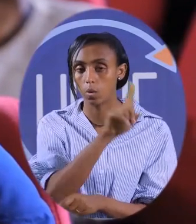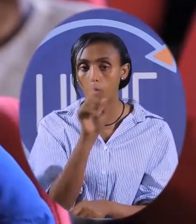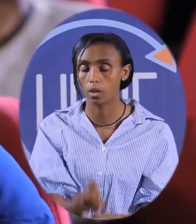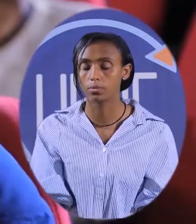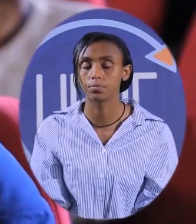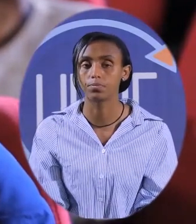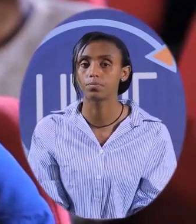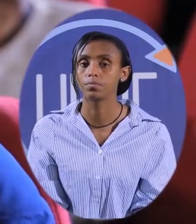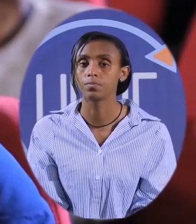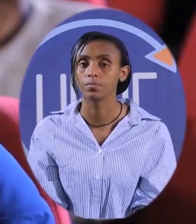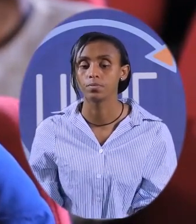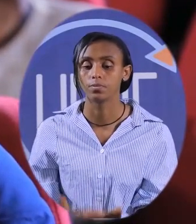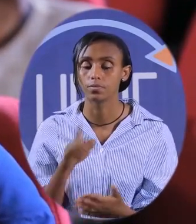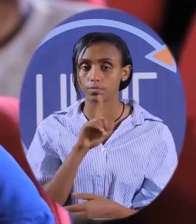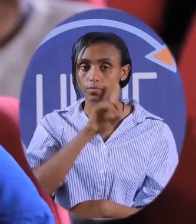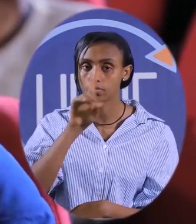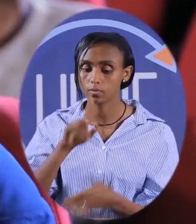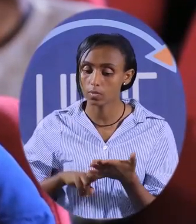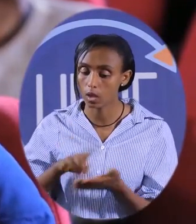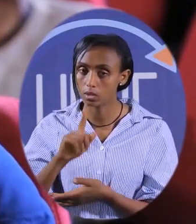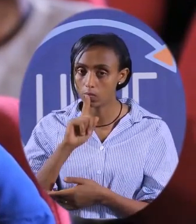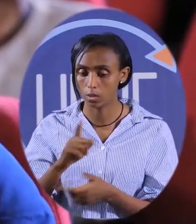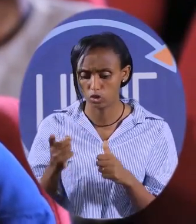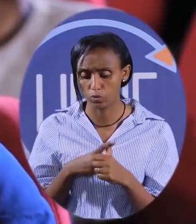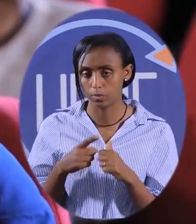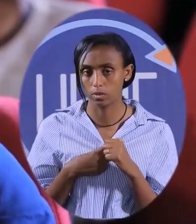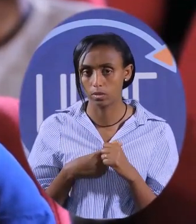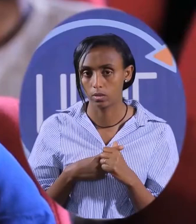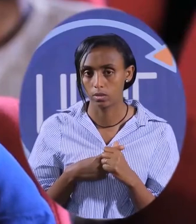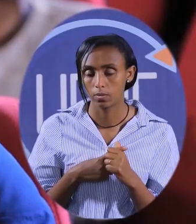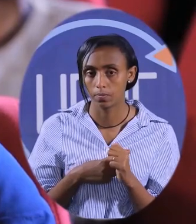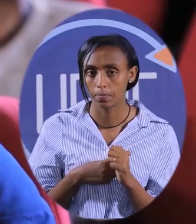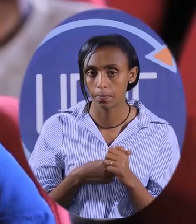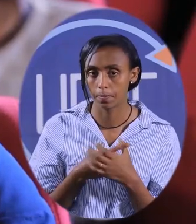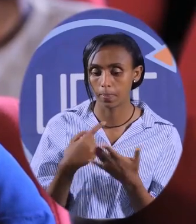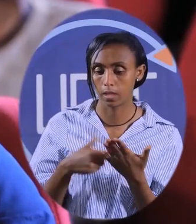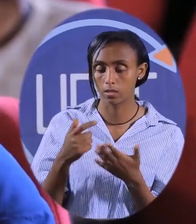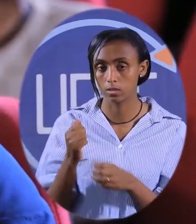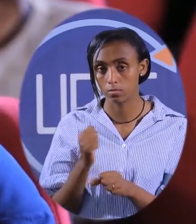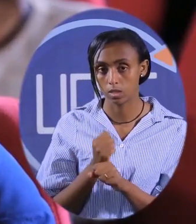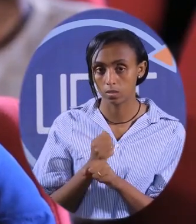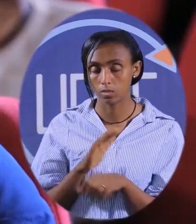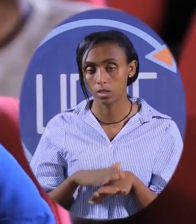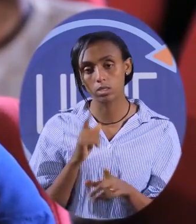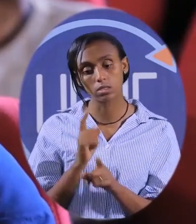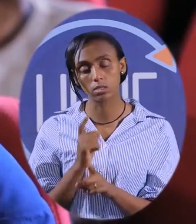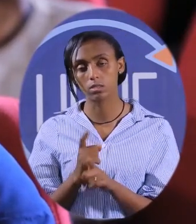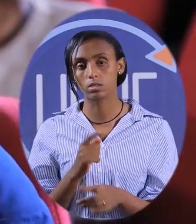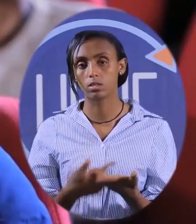ወይ ከዛው ነው የተነሳችሁ ወይ? የመጀመሪያው ስቴክሆልደር አናሊሲስ ሲሰራ ሪሊ